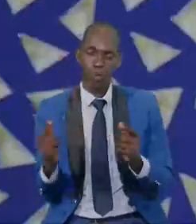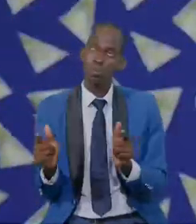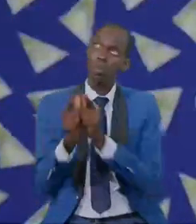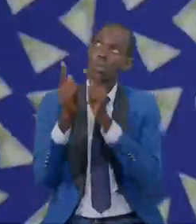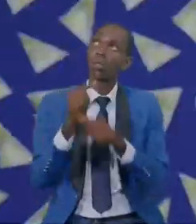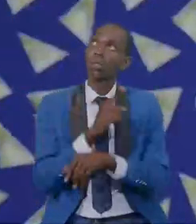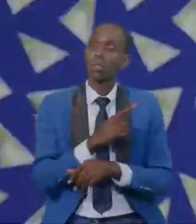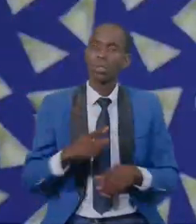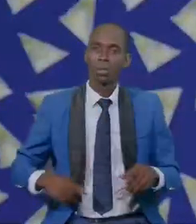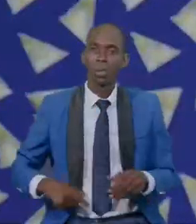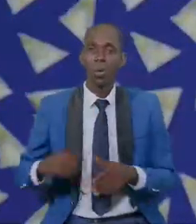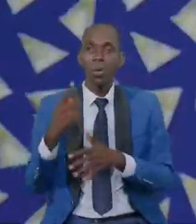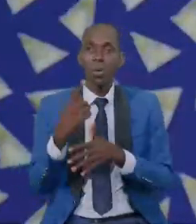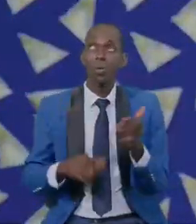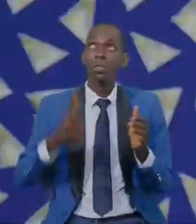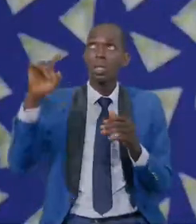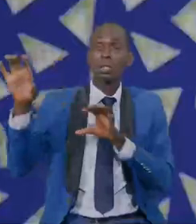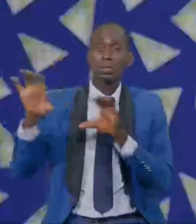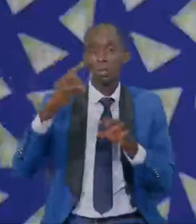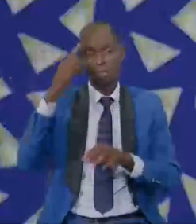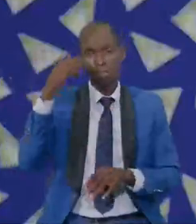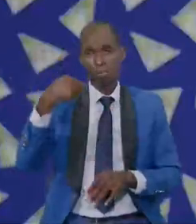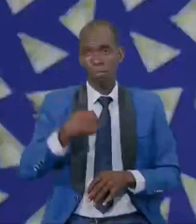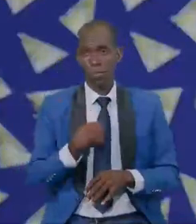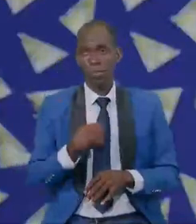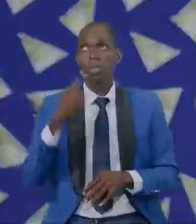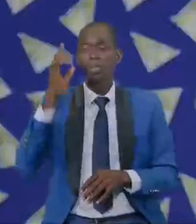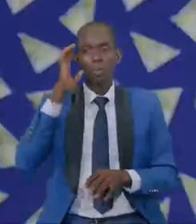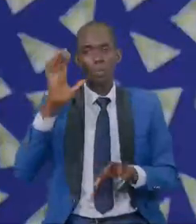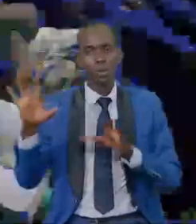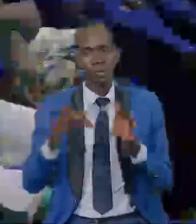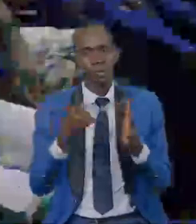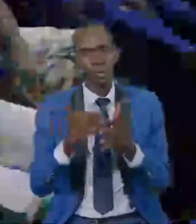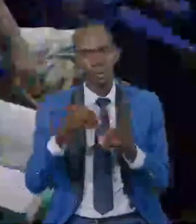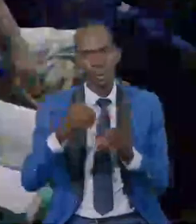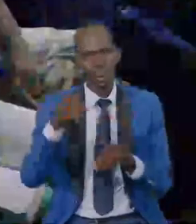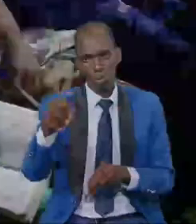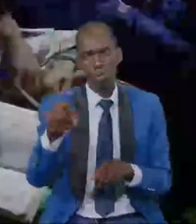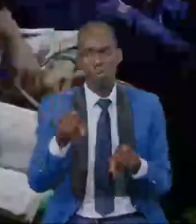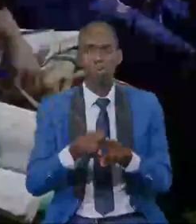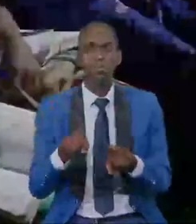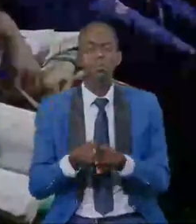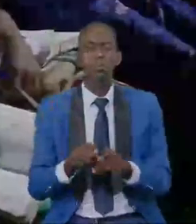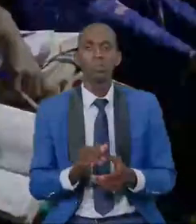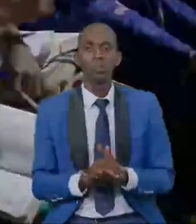Seigneur. Ce qu'il a fait de moi, il en fera de vous.